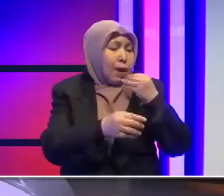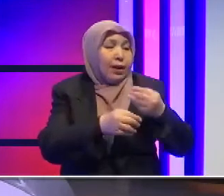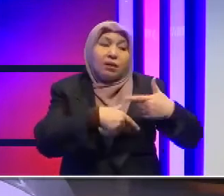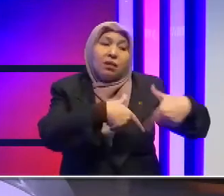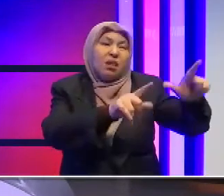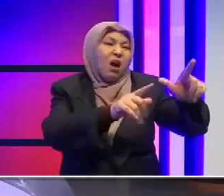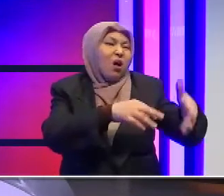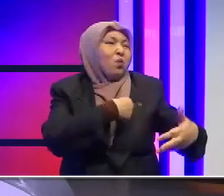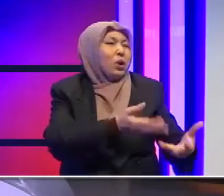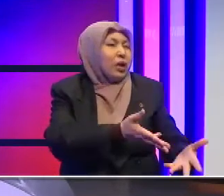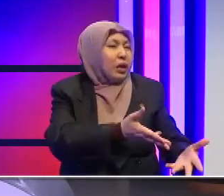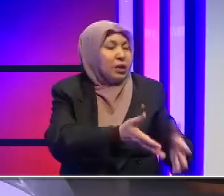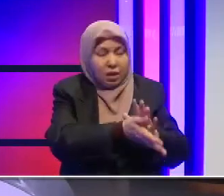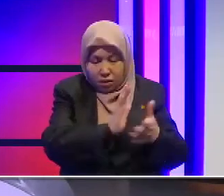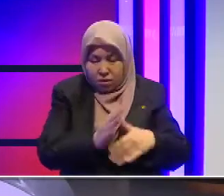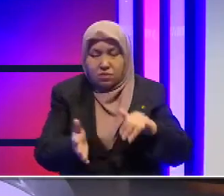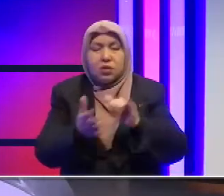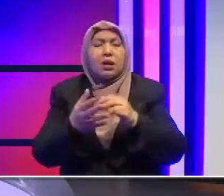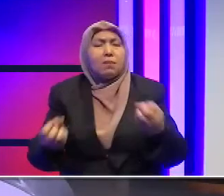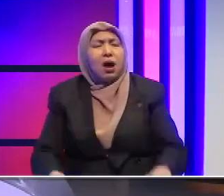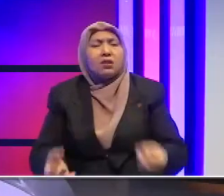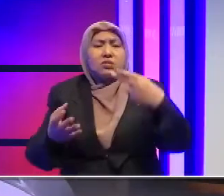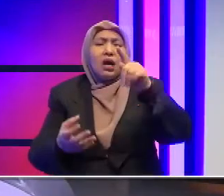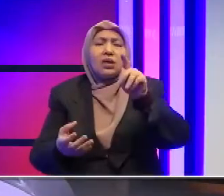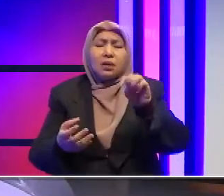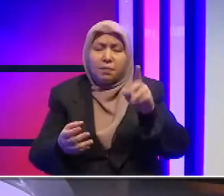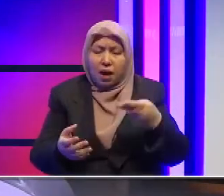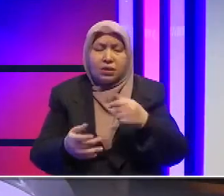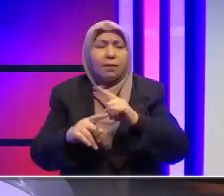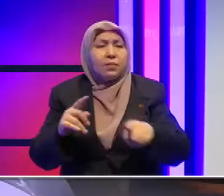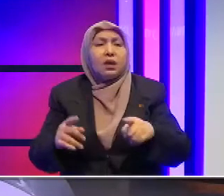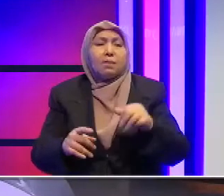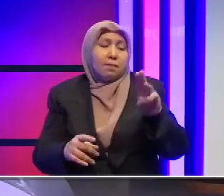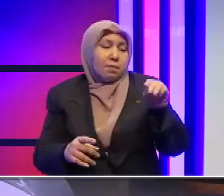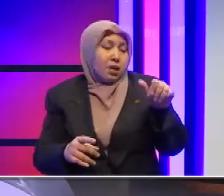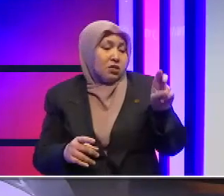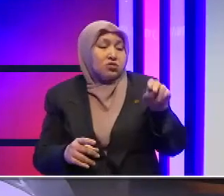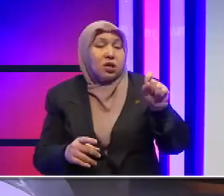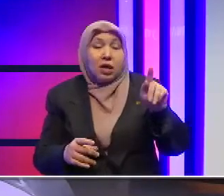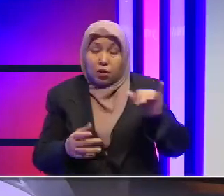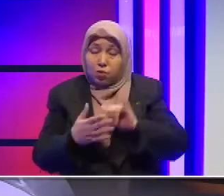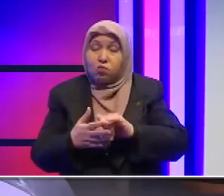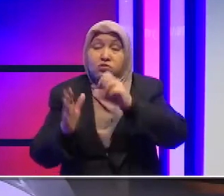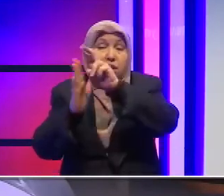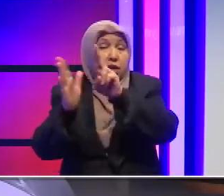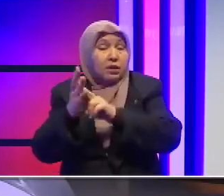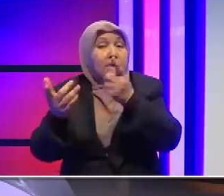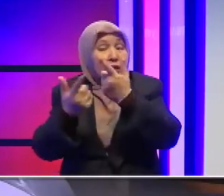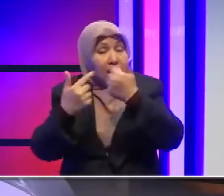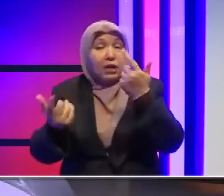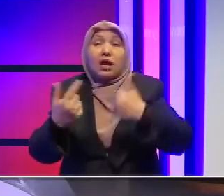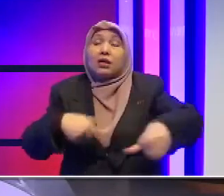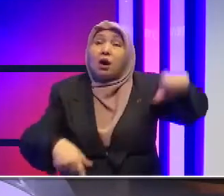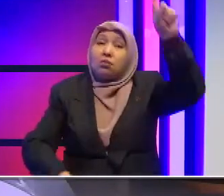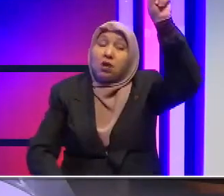jelah kan. Jadi di situ banyak hikmah-hikmahnya, tetapi yang pastinya mansakan ataupun syariat itu datang daripada langit ya, daripada